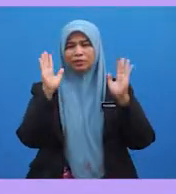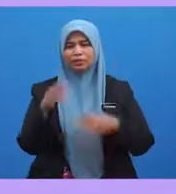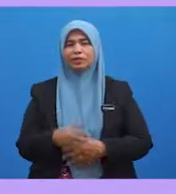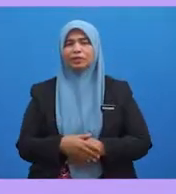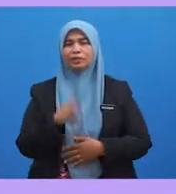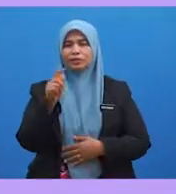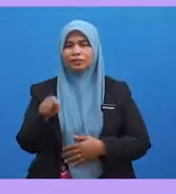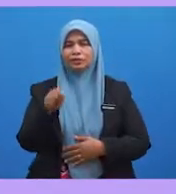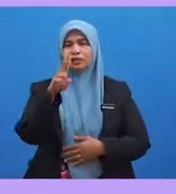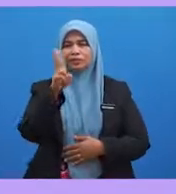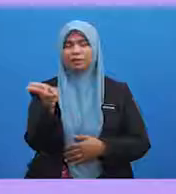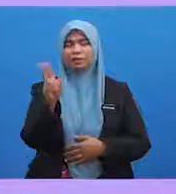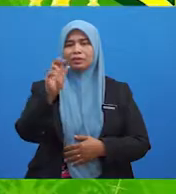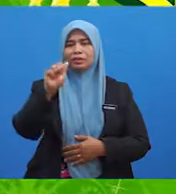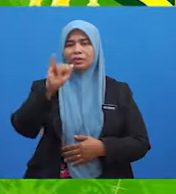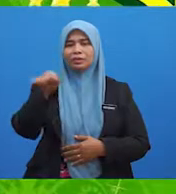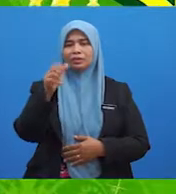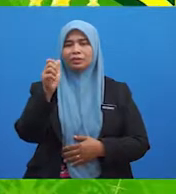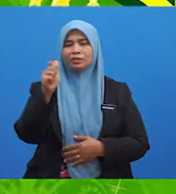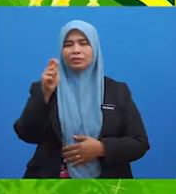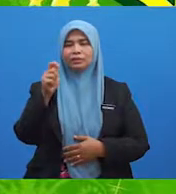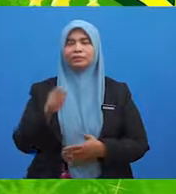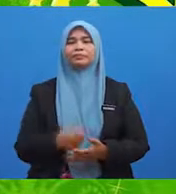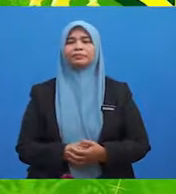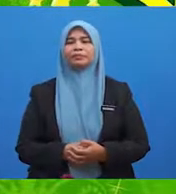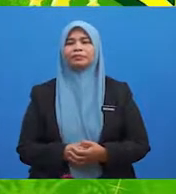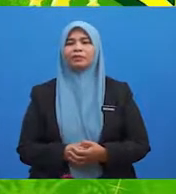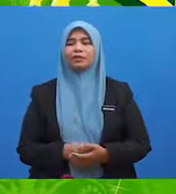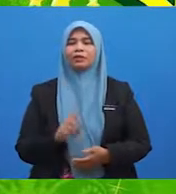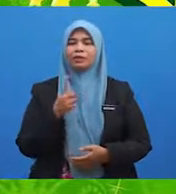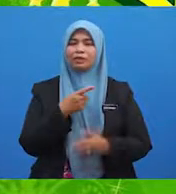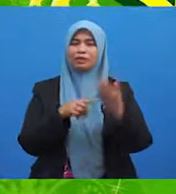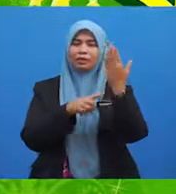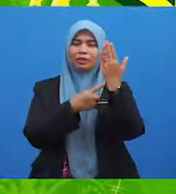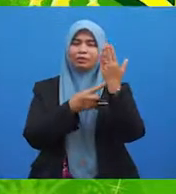solat sunat hajat. Murid-murid,